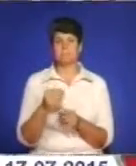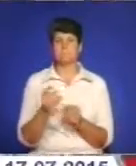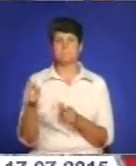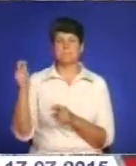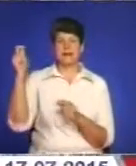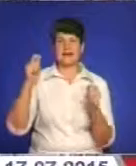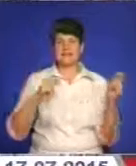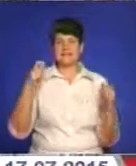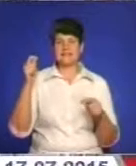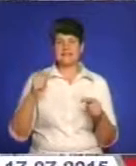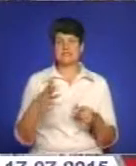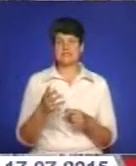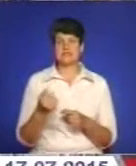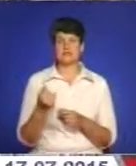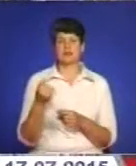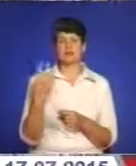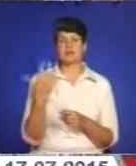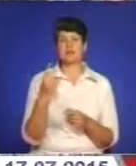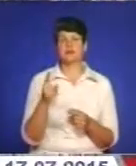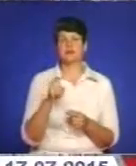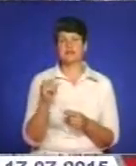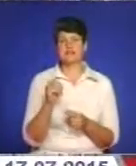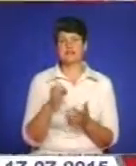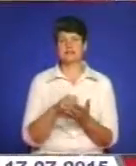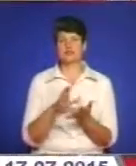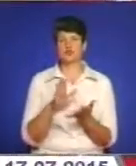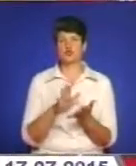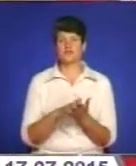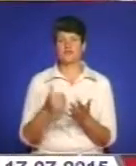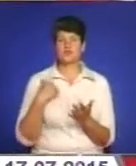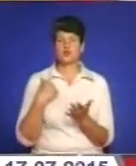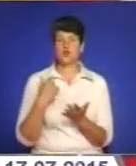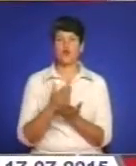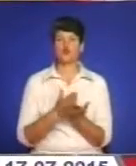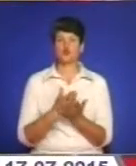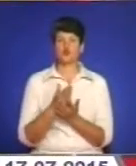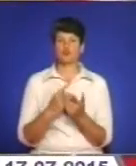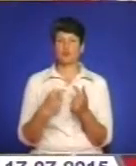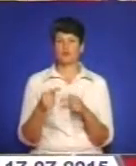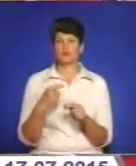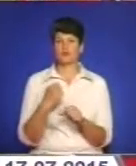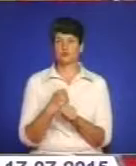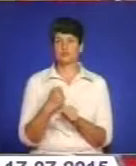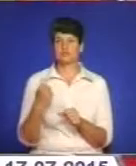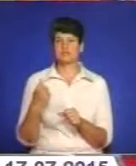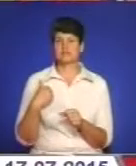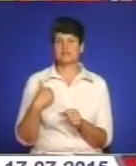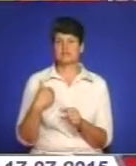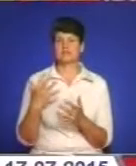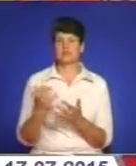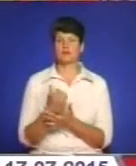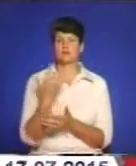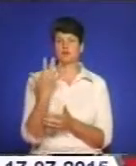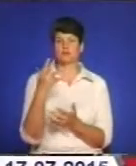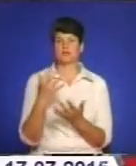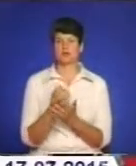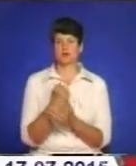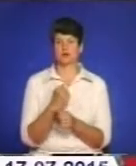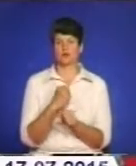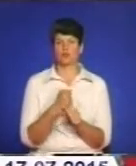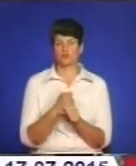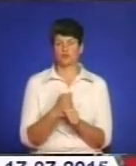135 демобілізованих військовослужбовців, які зареєстровані у базових центрах зайнятості, 15-тьом вдалося знайти місця праці. Важливість